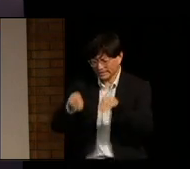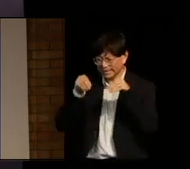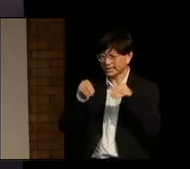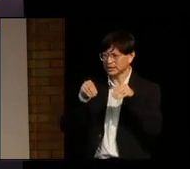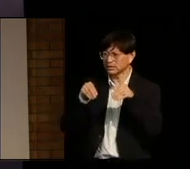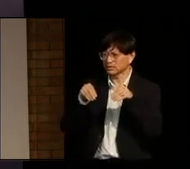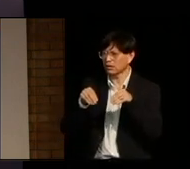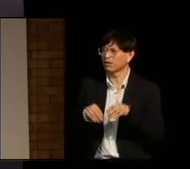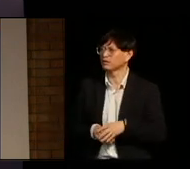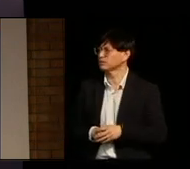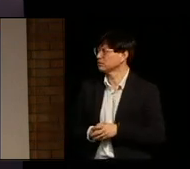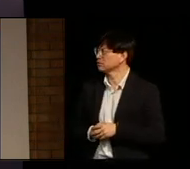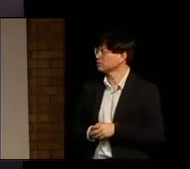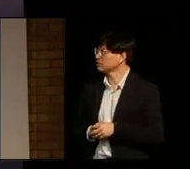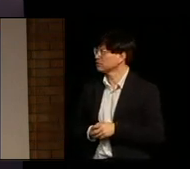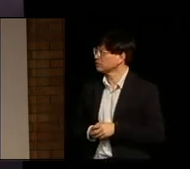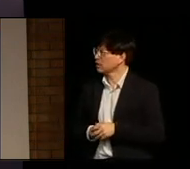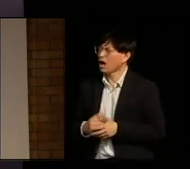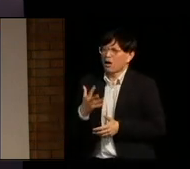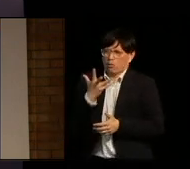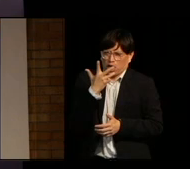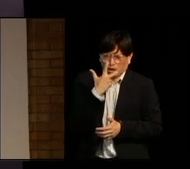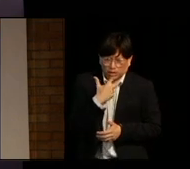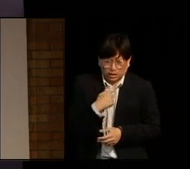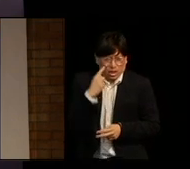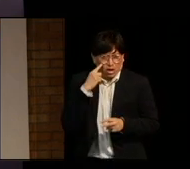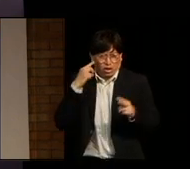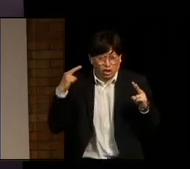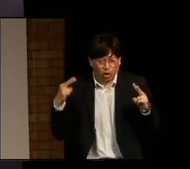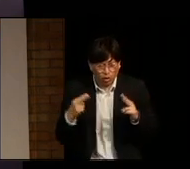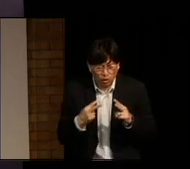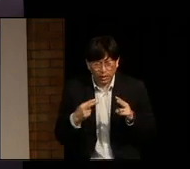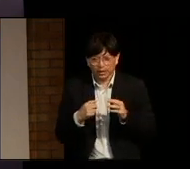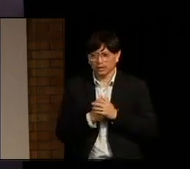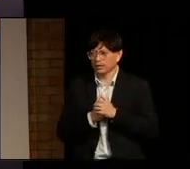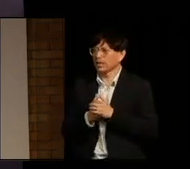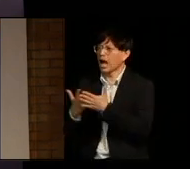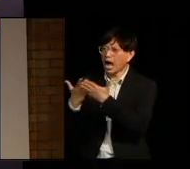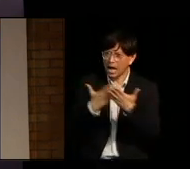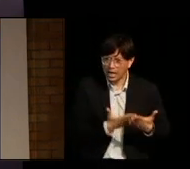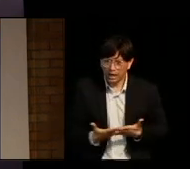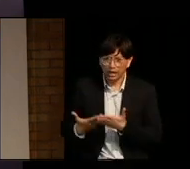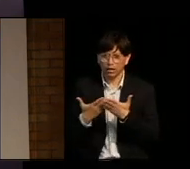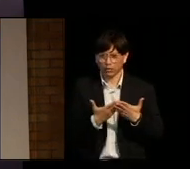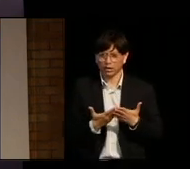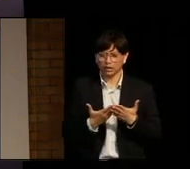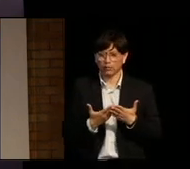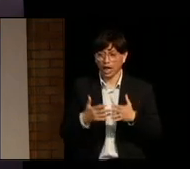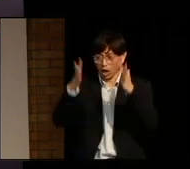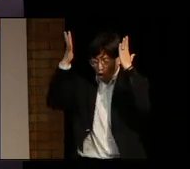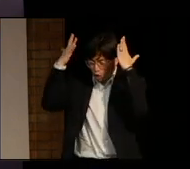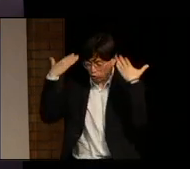cominciare a farci venire il desiderio di questo incontro e allora anche il vademecum come diceva anche sur